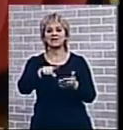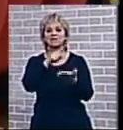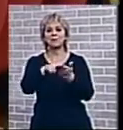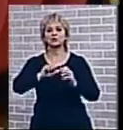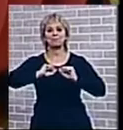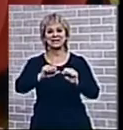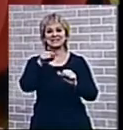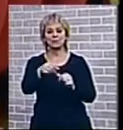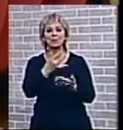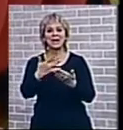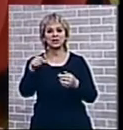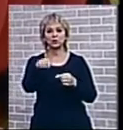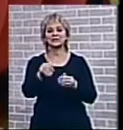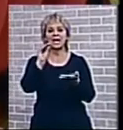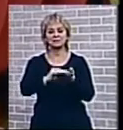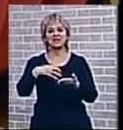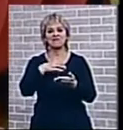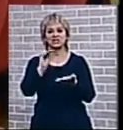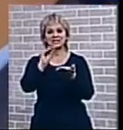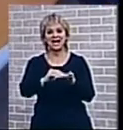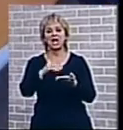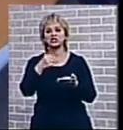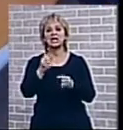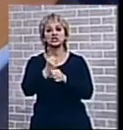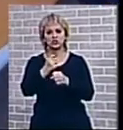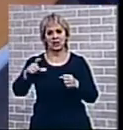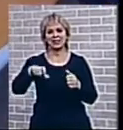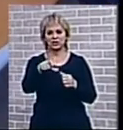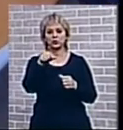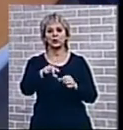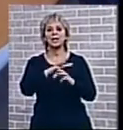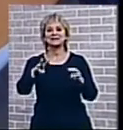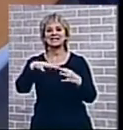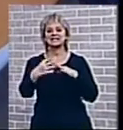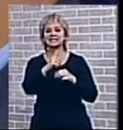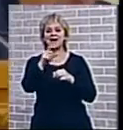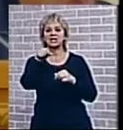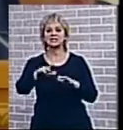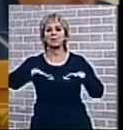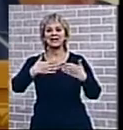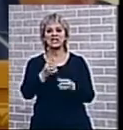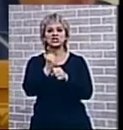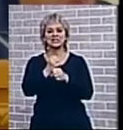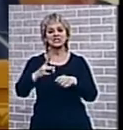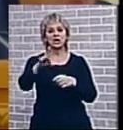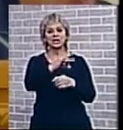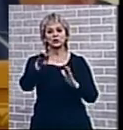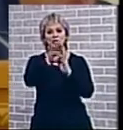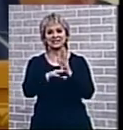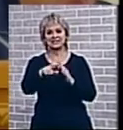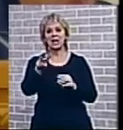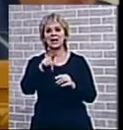вопросы безопасности продуктов, отметив важность знака качества «Сделано на Дону». Министр сельского хозяйства предложил создать региональную